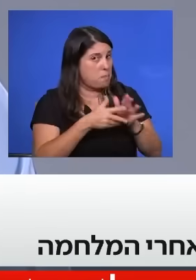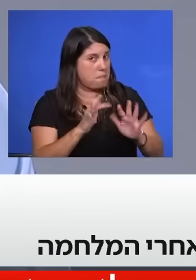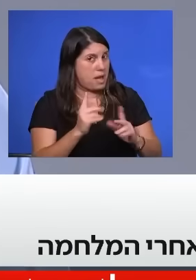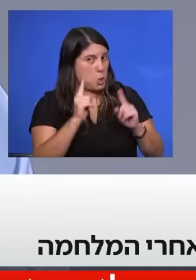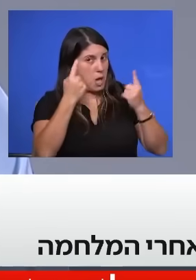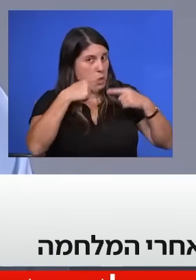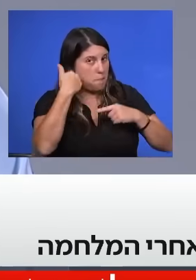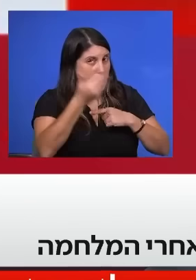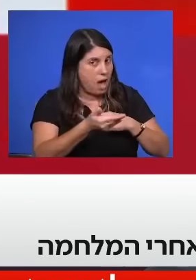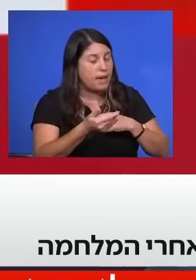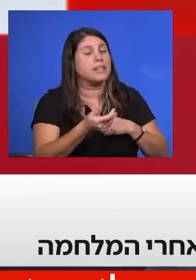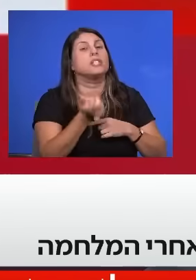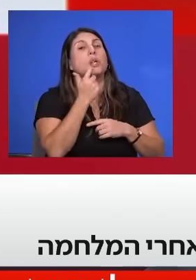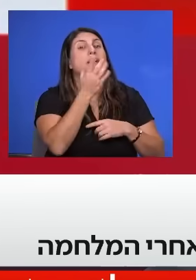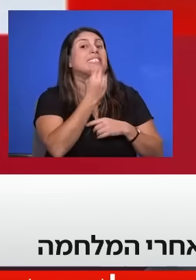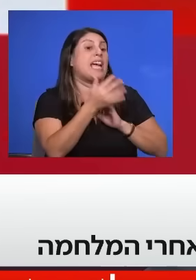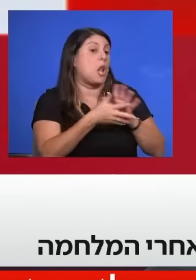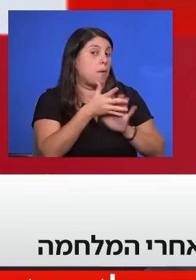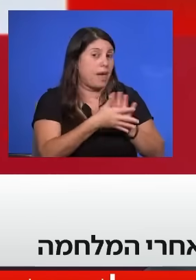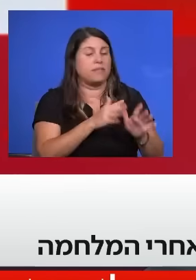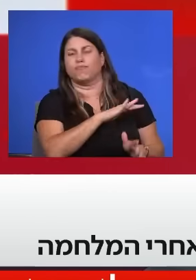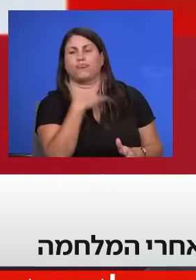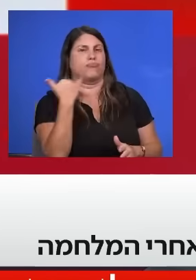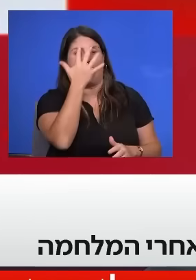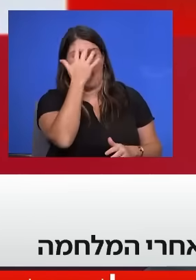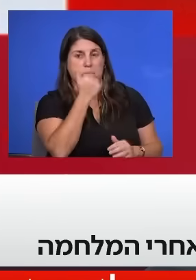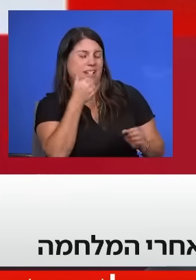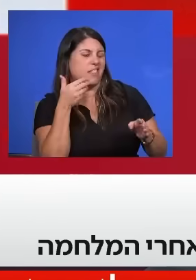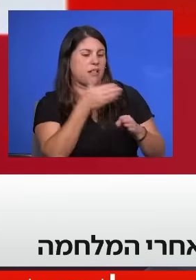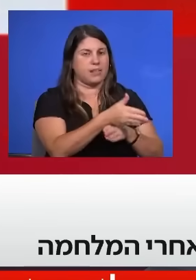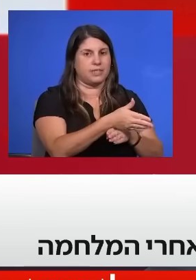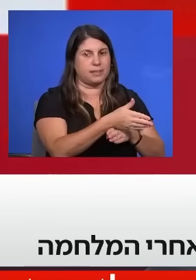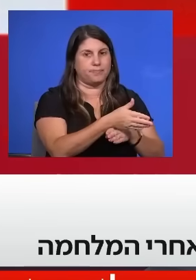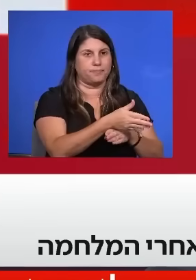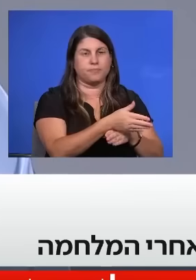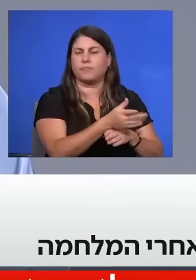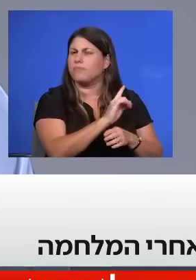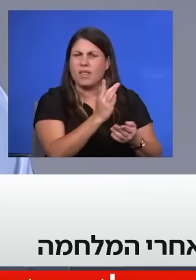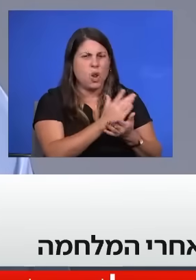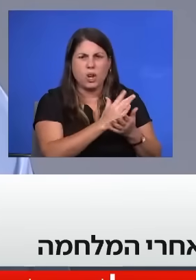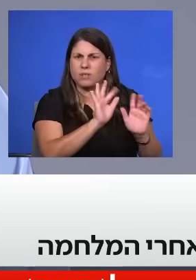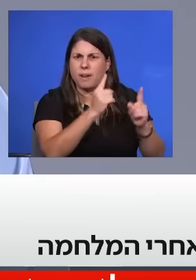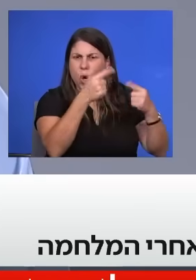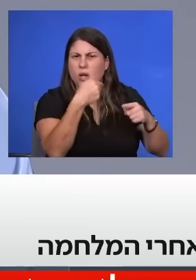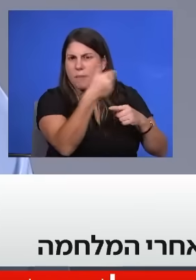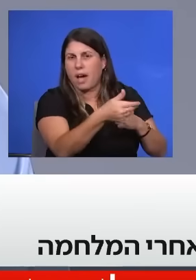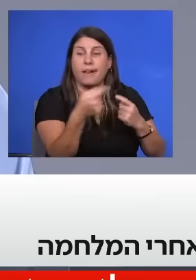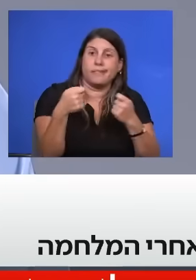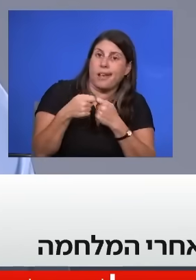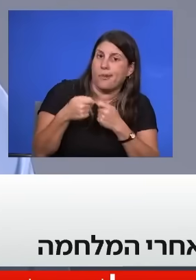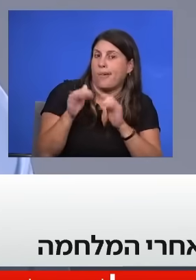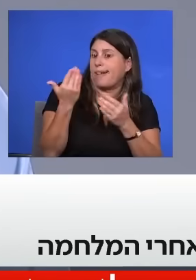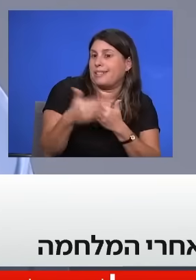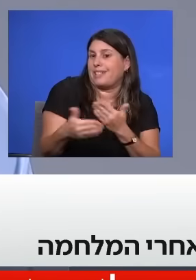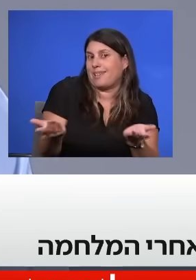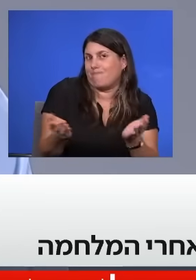ישראל אומרת, אוקיי, משמידים את חמאס, נכנסים פנימה, לא החלטנו מה קורה ביום שאחרי. זה תלוי איך זה יסתיים. כן. ואז יקבלו